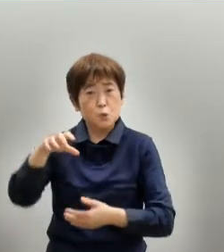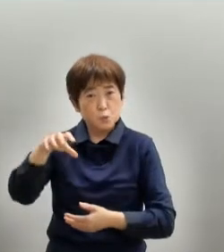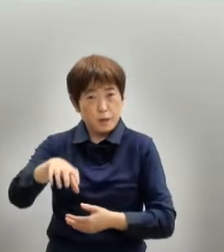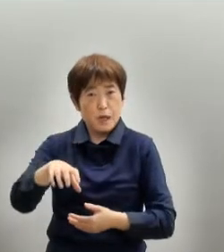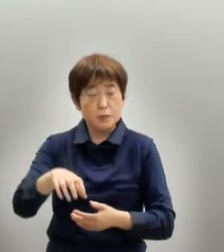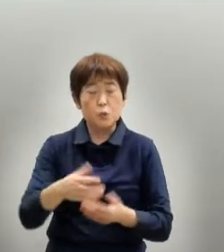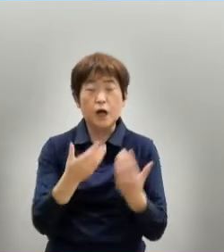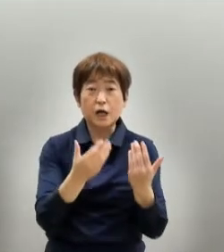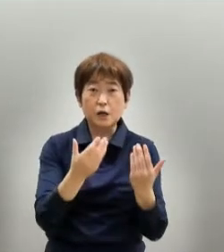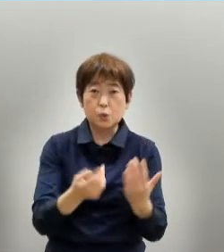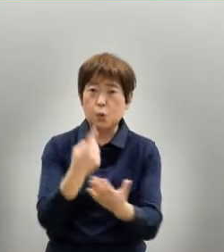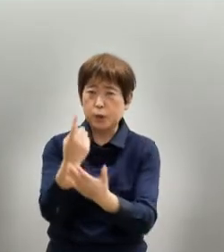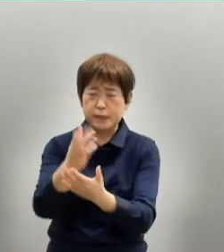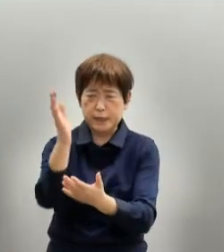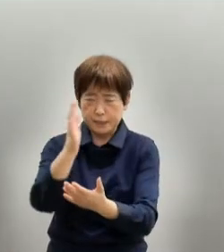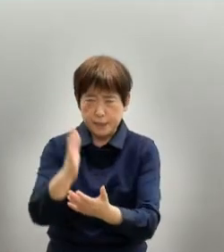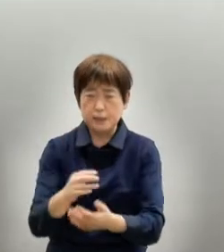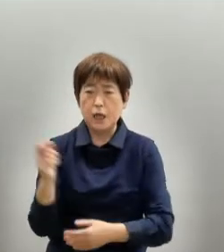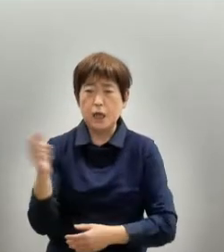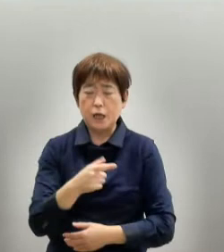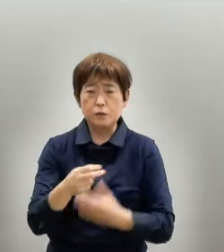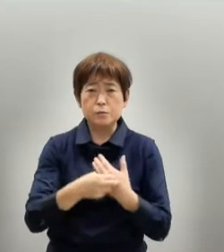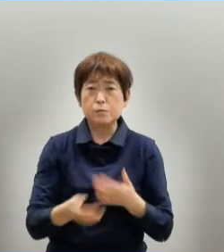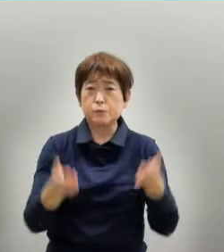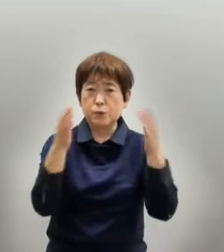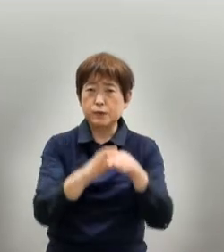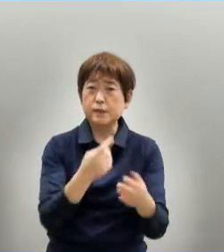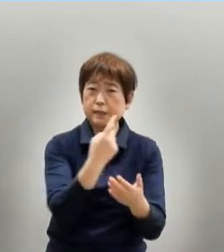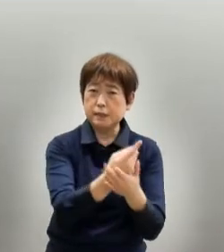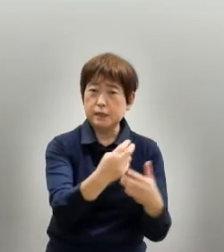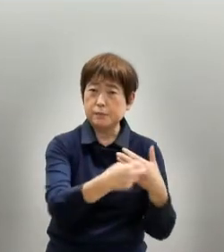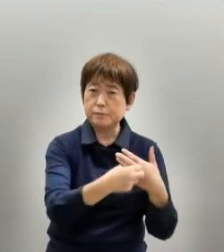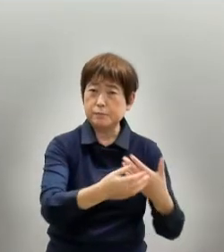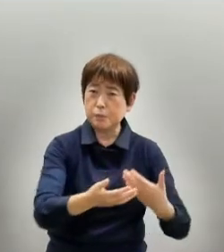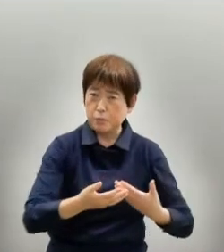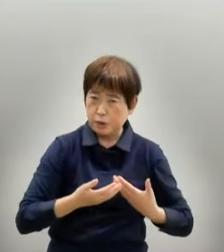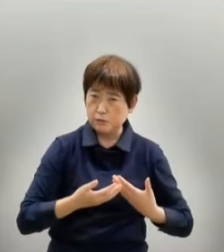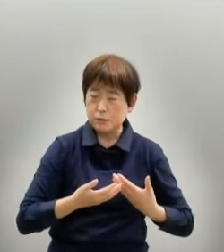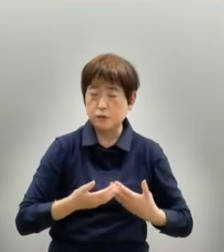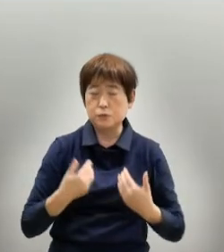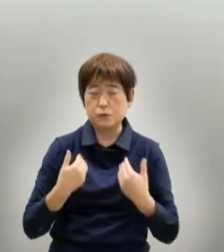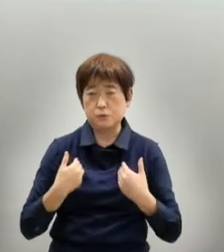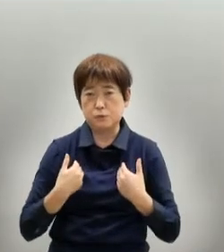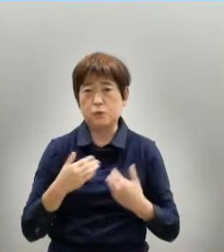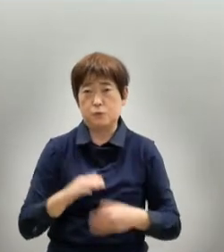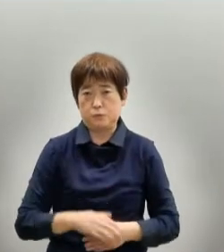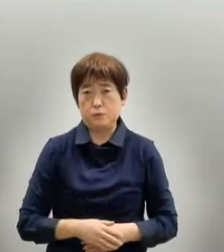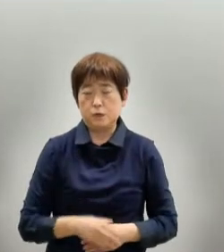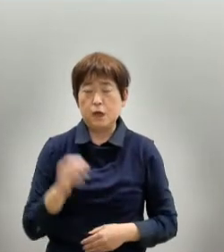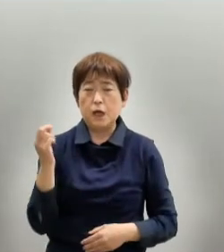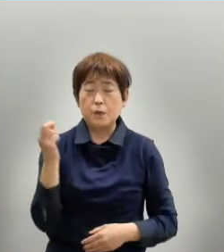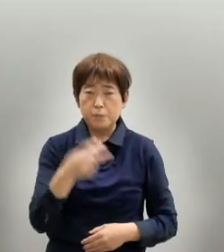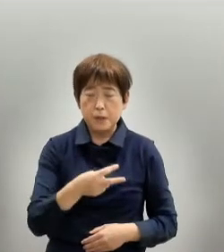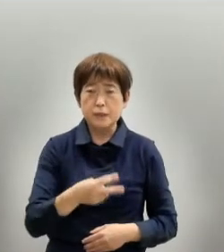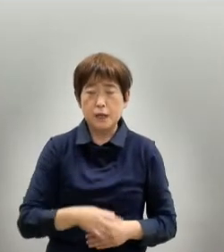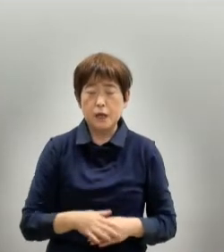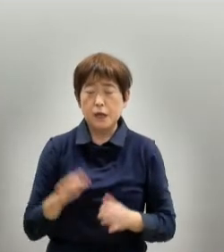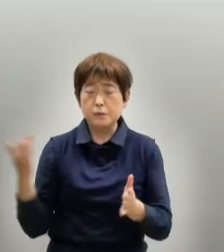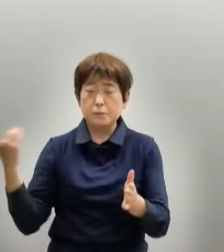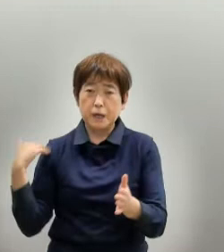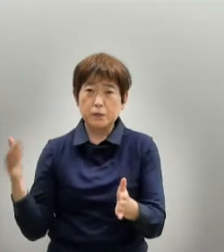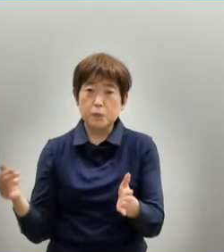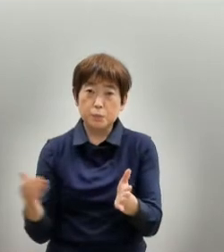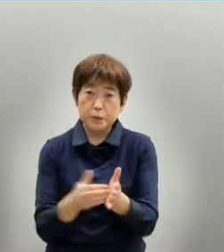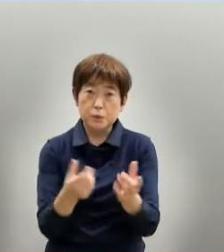で、市民相談センターの連絡先を記載してございます。またこれは今までも延長でございますけど、少人数短時間もつも一緒にいる人